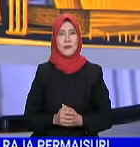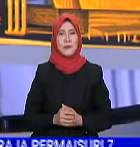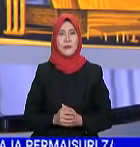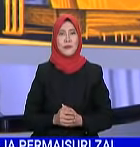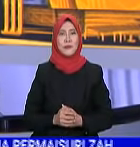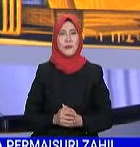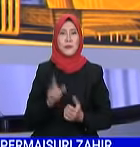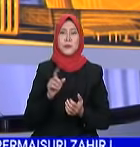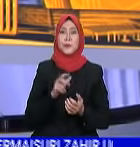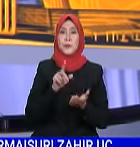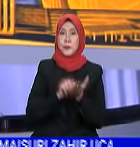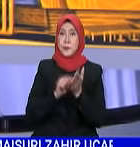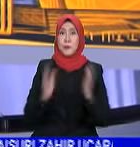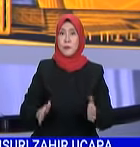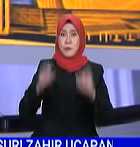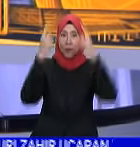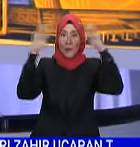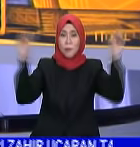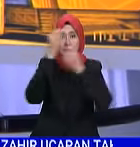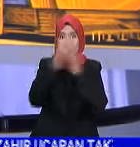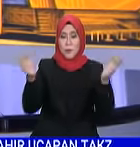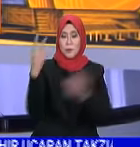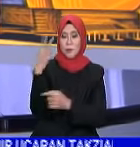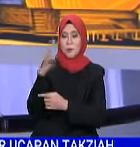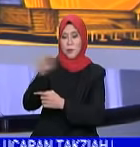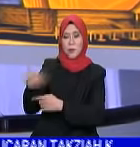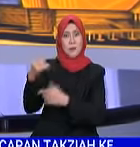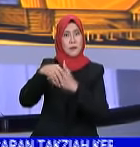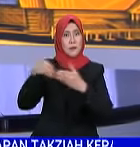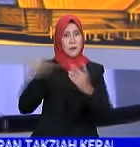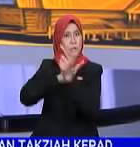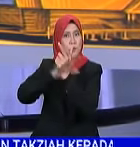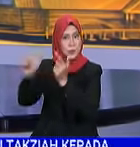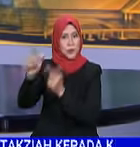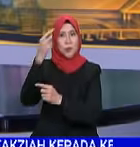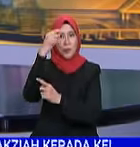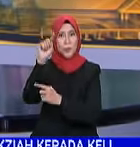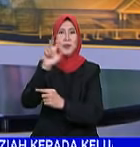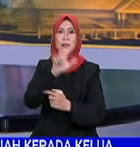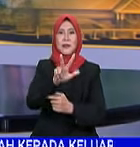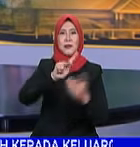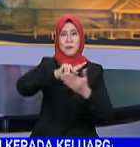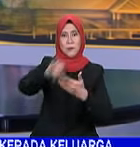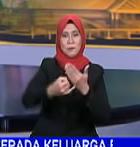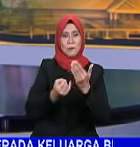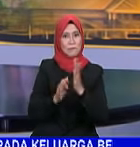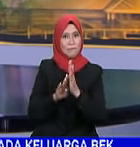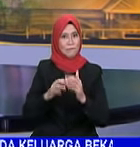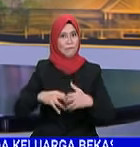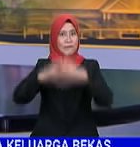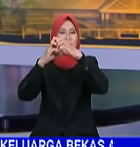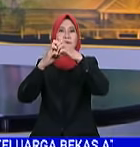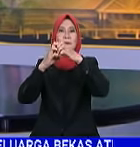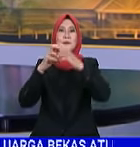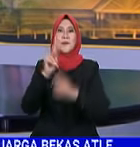Menerusi sidang media, Perdana Menteri maklumkan 14 juta ringgit diluluskan bagi melaksanakan 3 projek pembangunan di